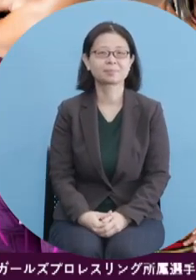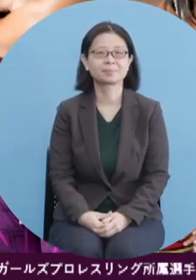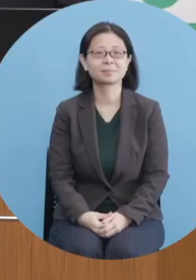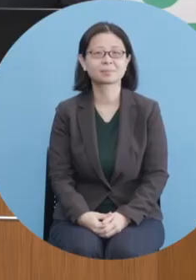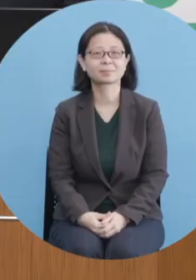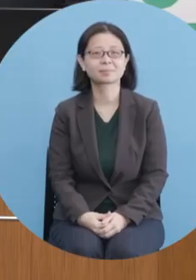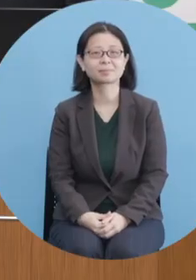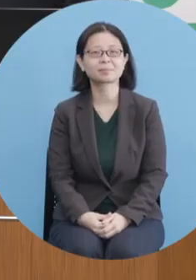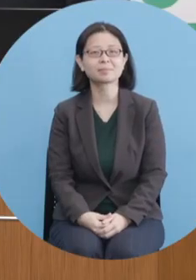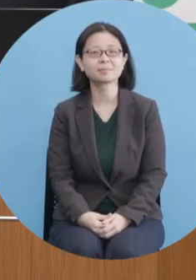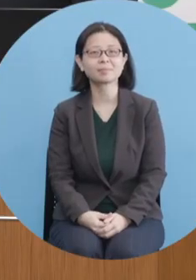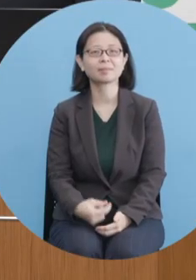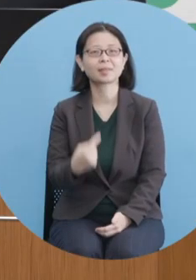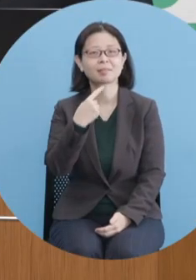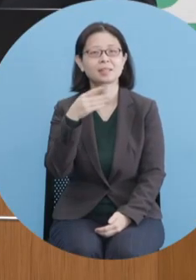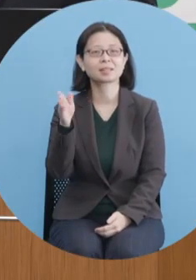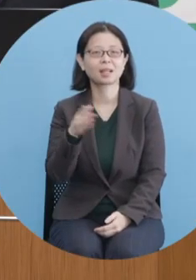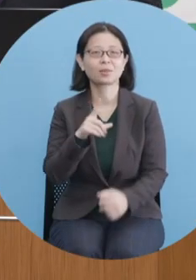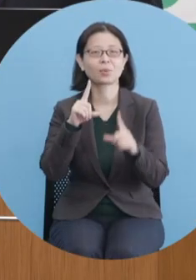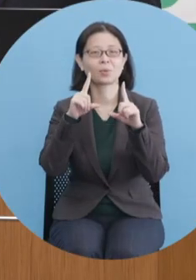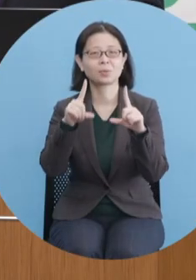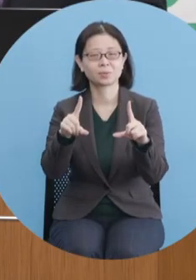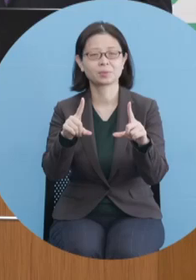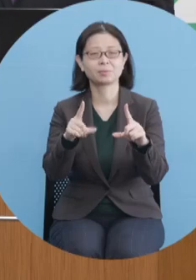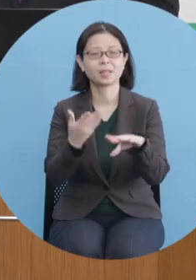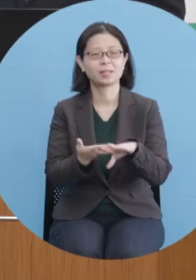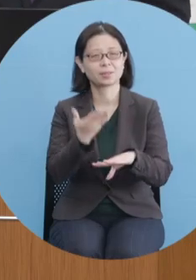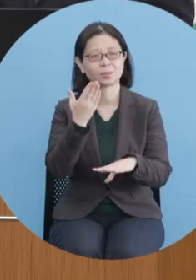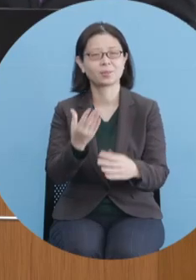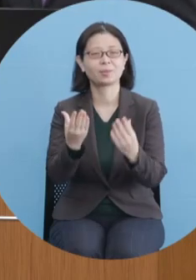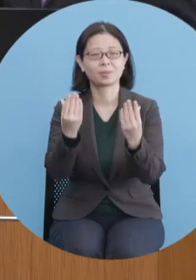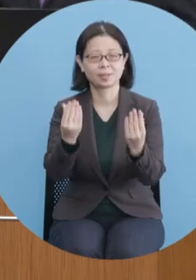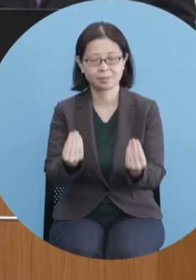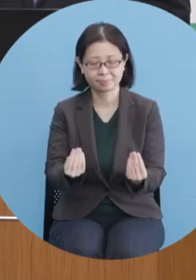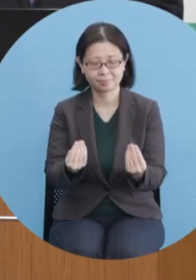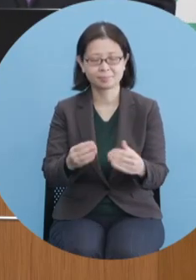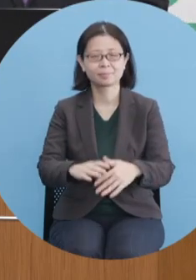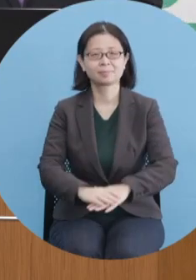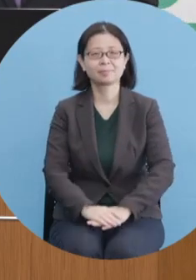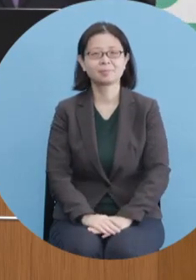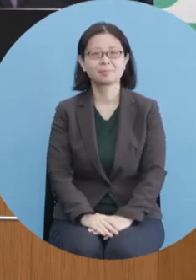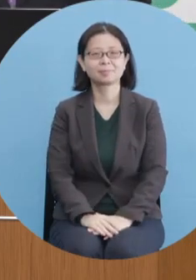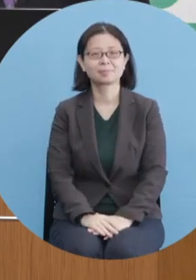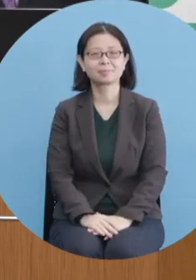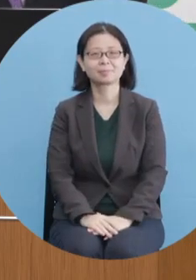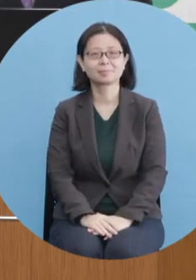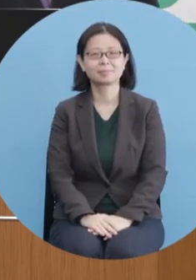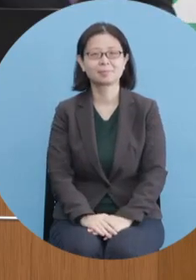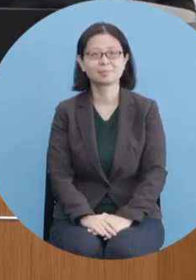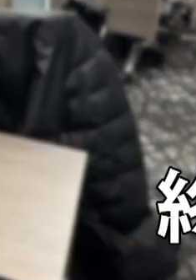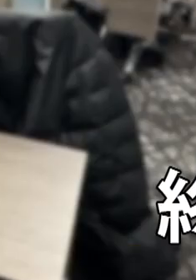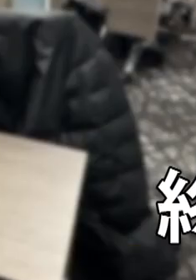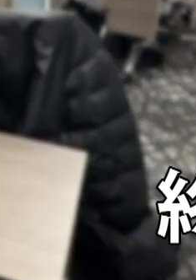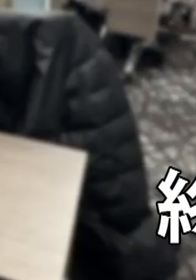ますえ私からの姿勢報告は以上でございますよろしくお願い申し上げ